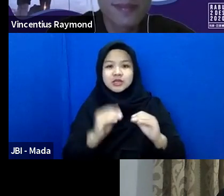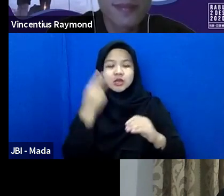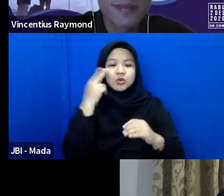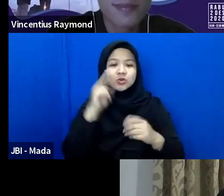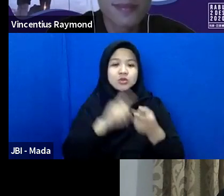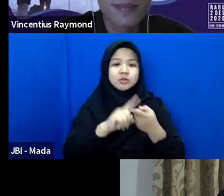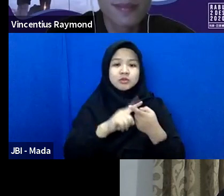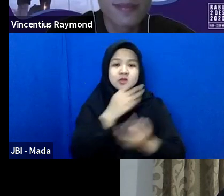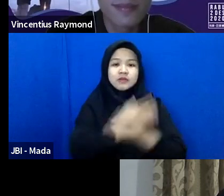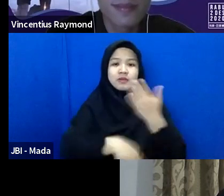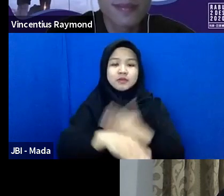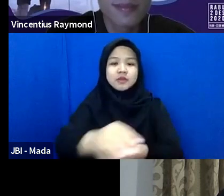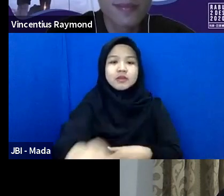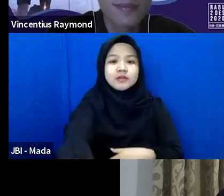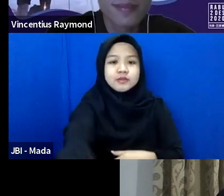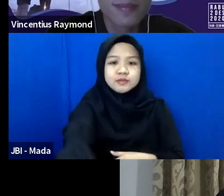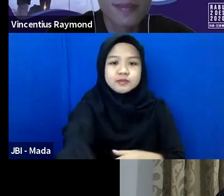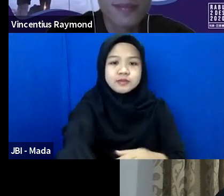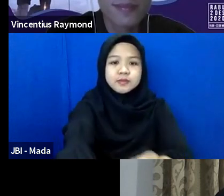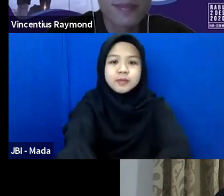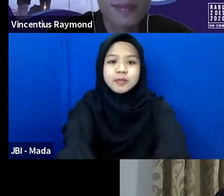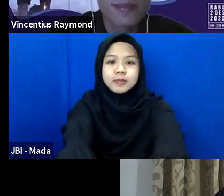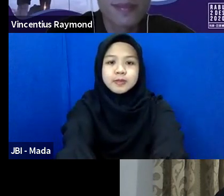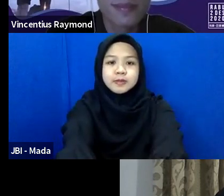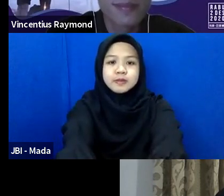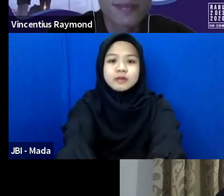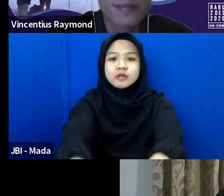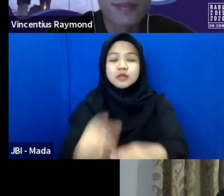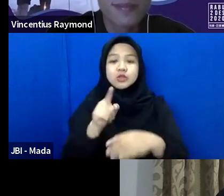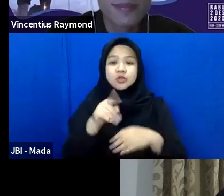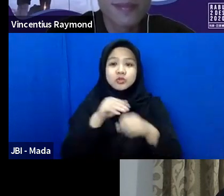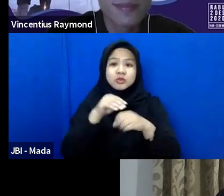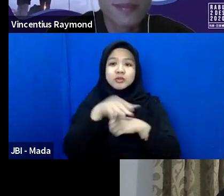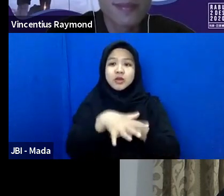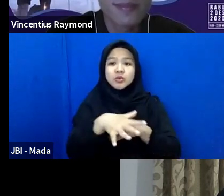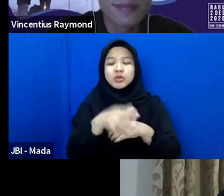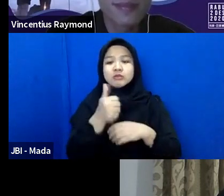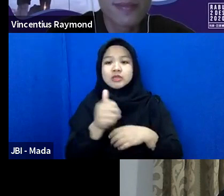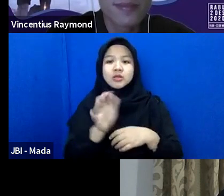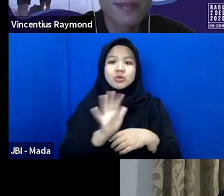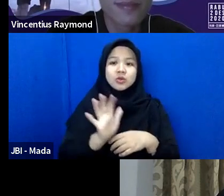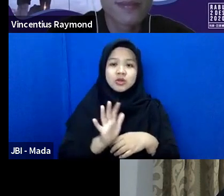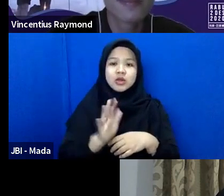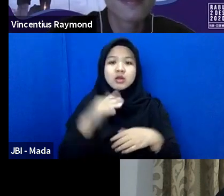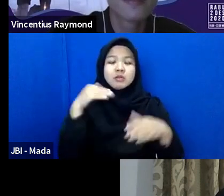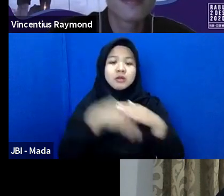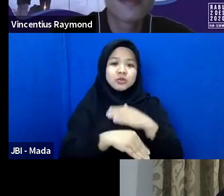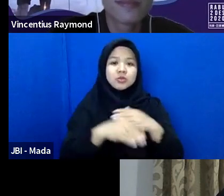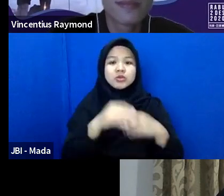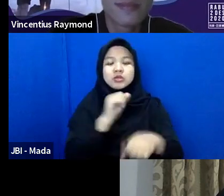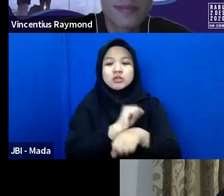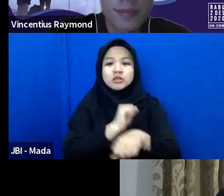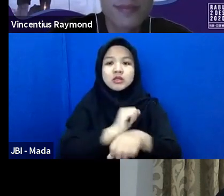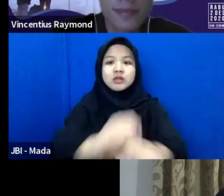kawan-kawan t OK Google yang itu sangat mempengaruhi bisa tidaknya mereka masuk ke pasar